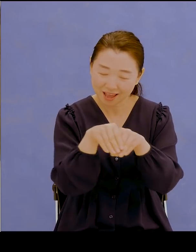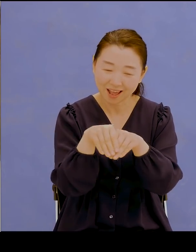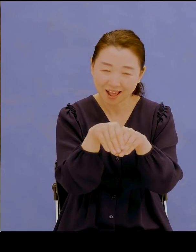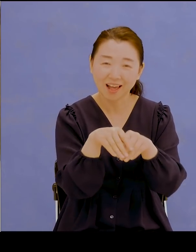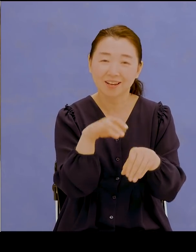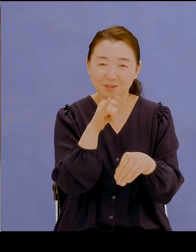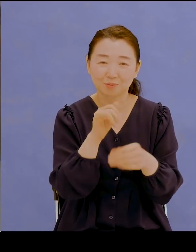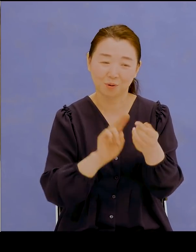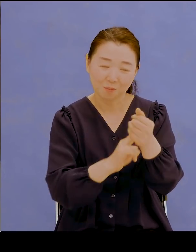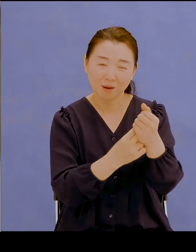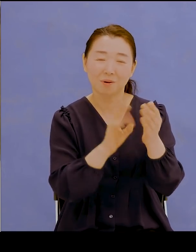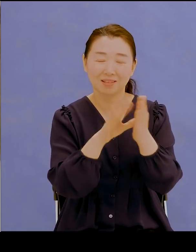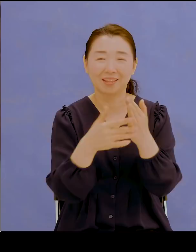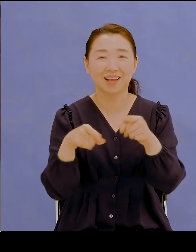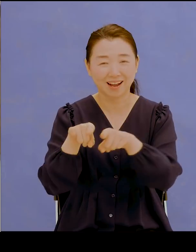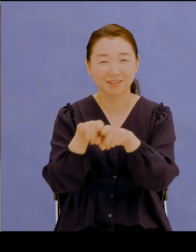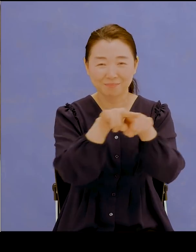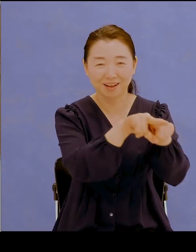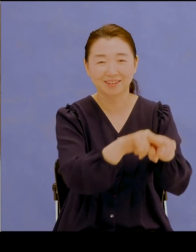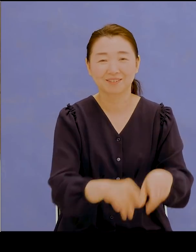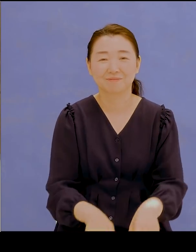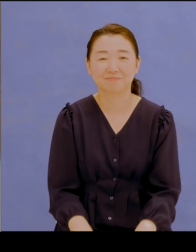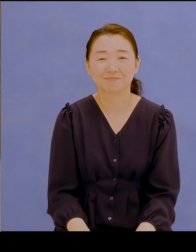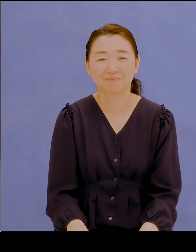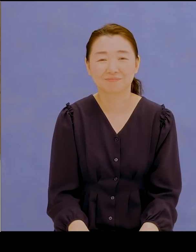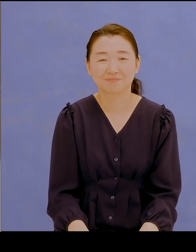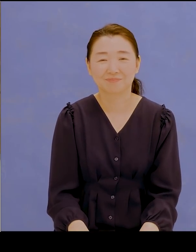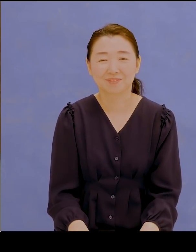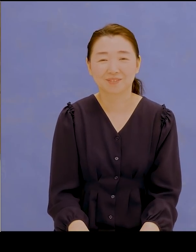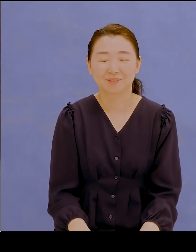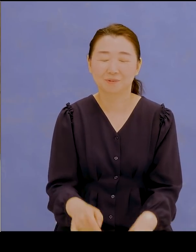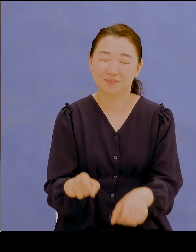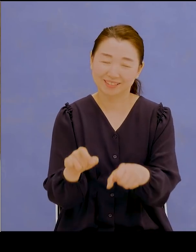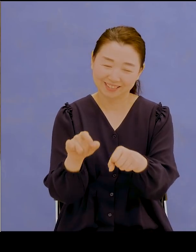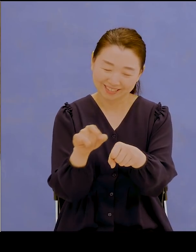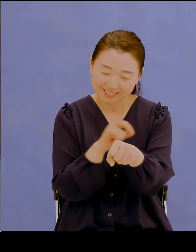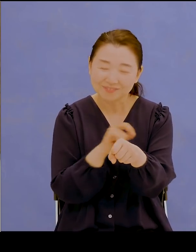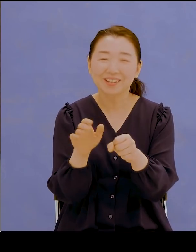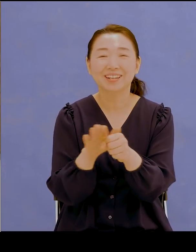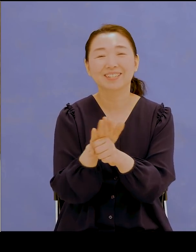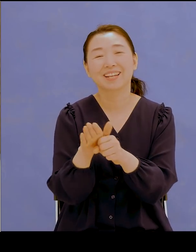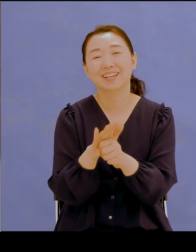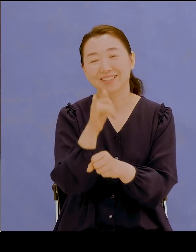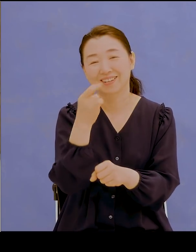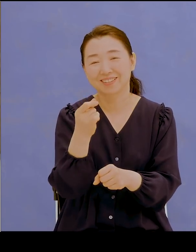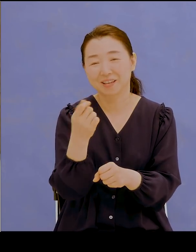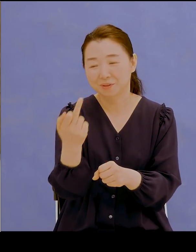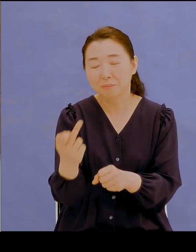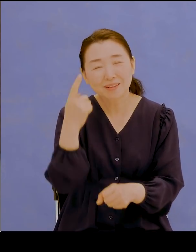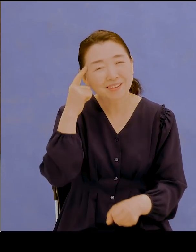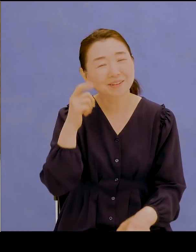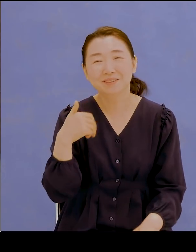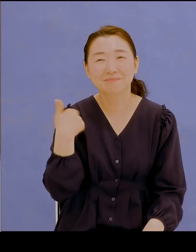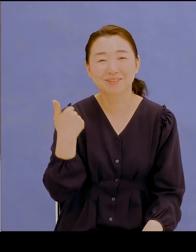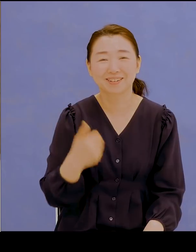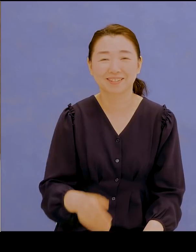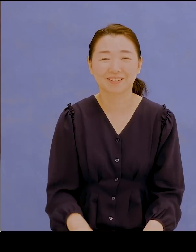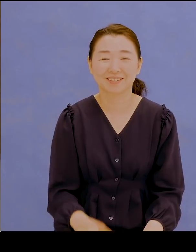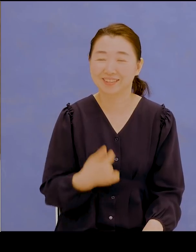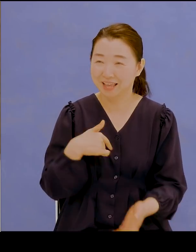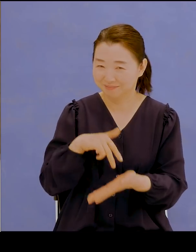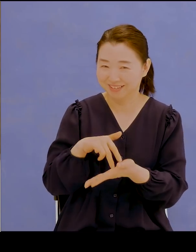아니면 남동생 뭐 빠마 시킬 때도 뭐 제가 데리고 가가지고 빠마. 네네. 그러니까 좀 각별했던 것 같아요. 네. 걔는 어떻게 생각하는지 모르는데 저는